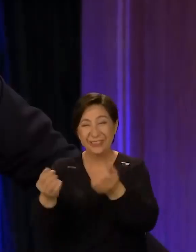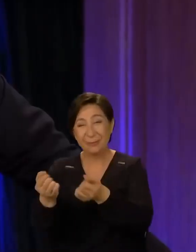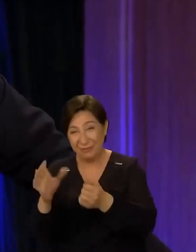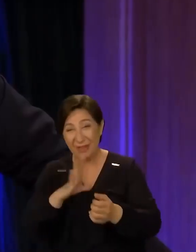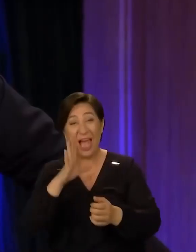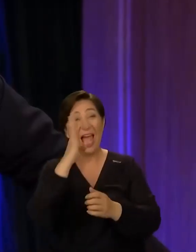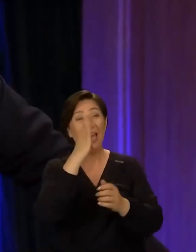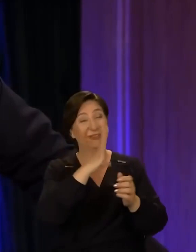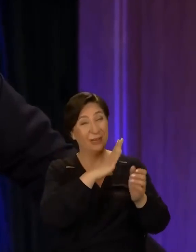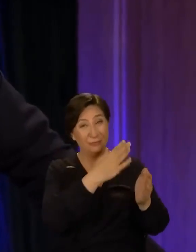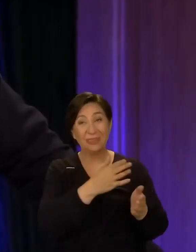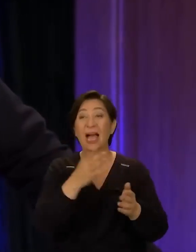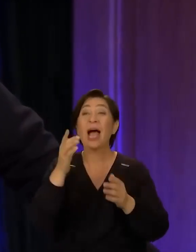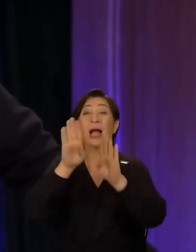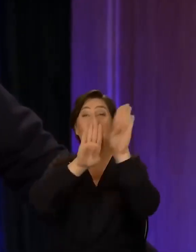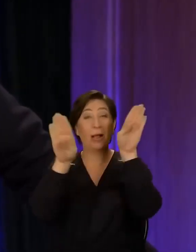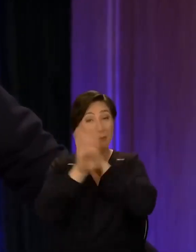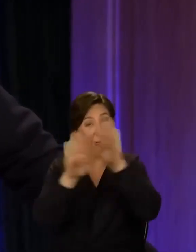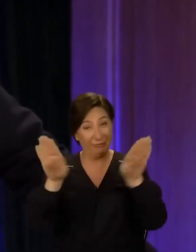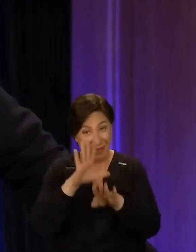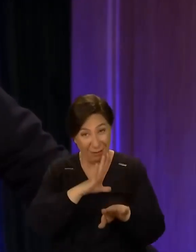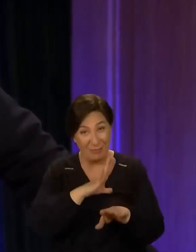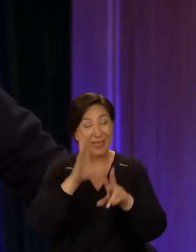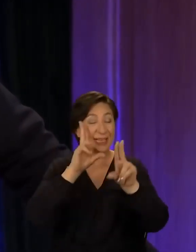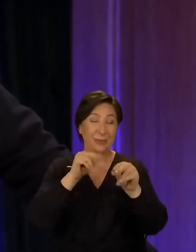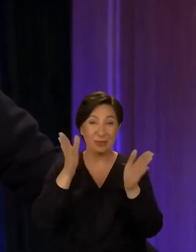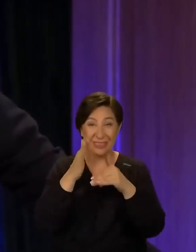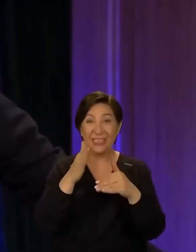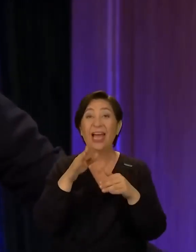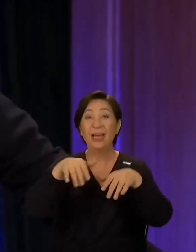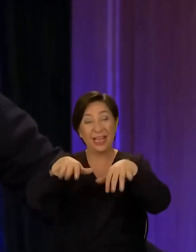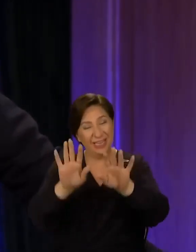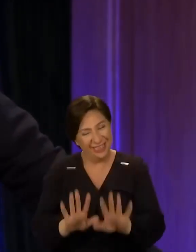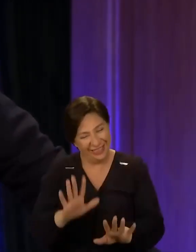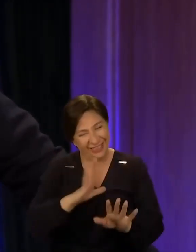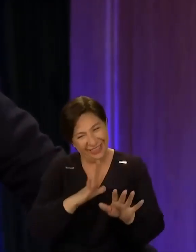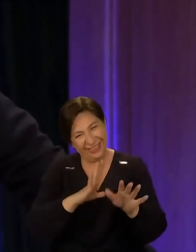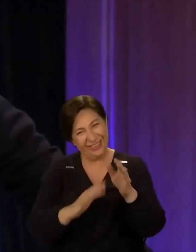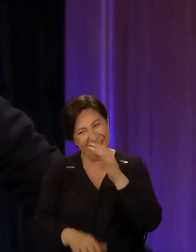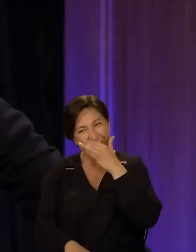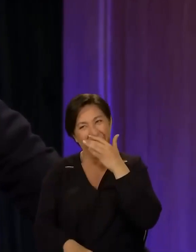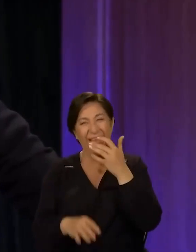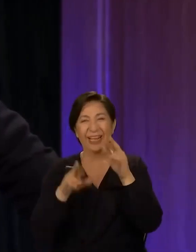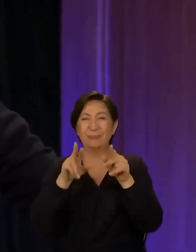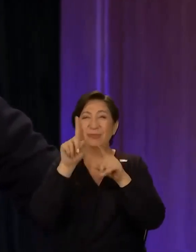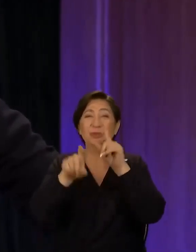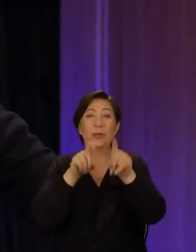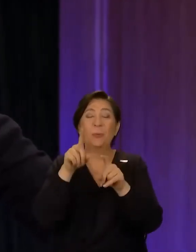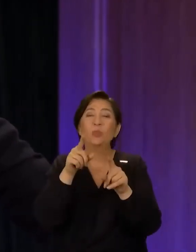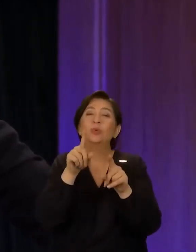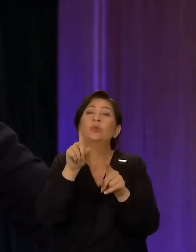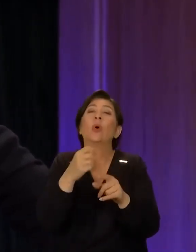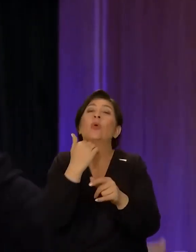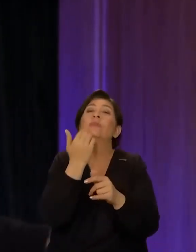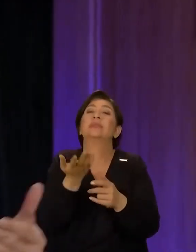Şifonyer var mı yatak odasında? Gardırop var mı yatak odanızda? Radyatör var mı falan gibi bir şey. Ya bu